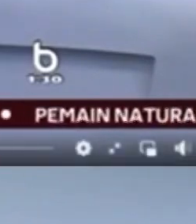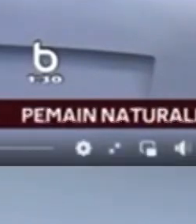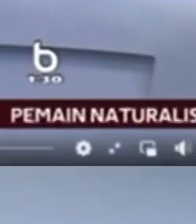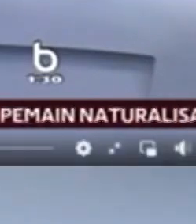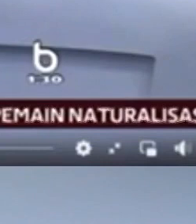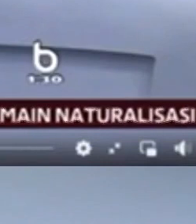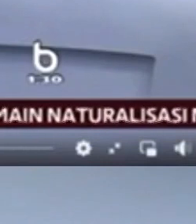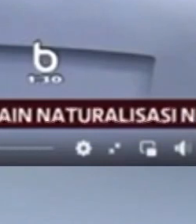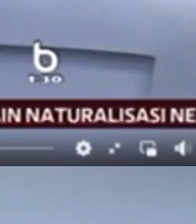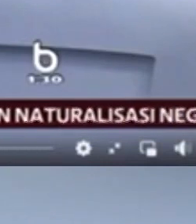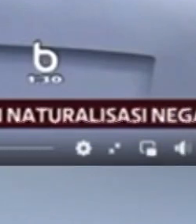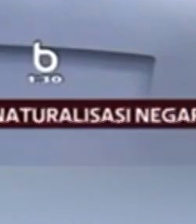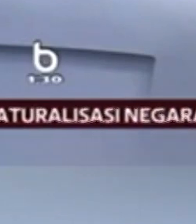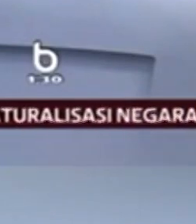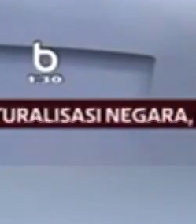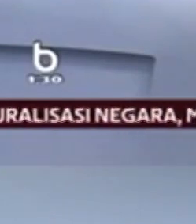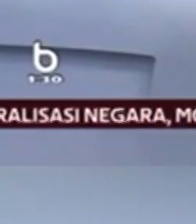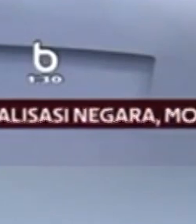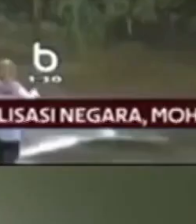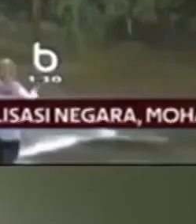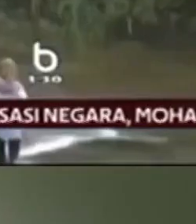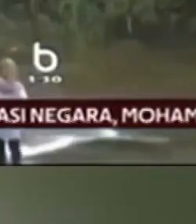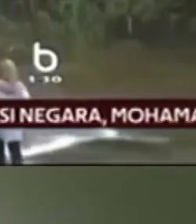Laporannya bersama wartawan Syafiqah Damakuli.